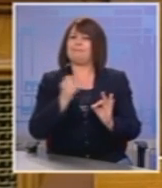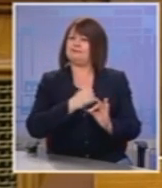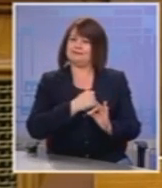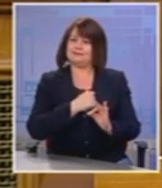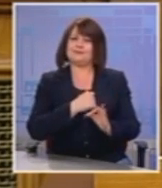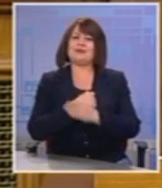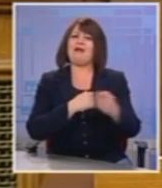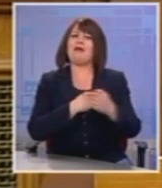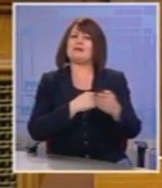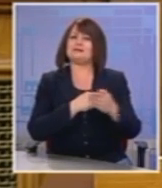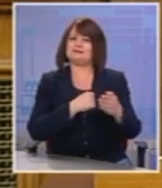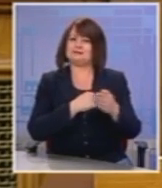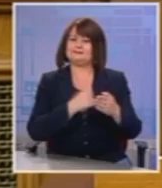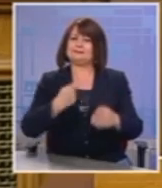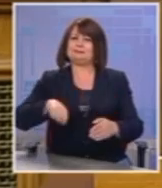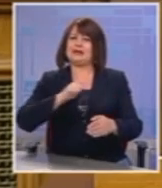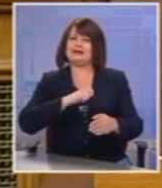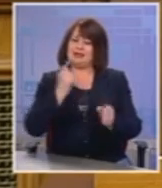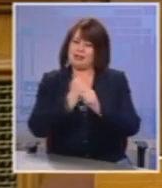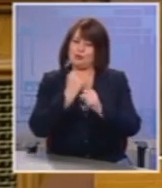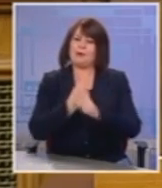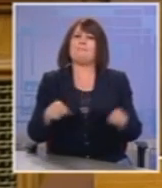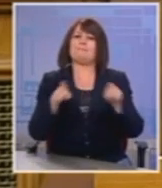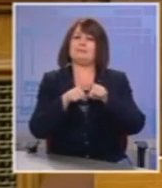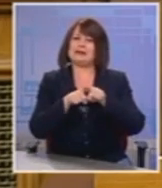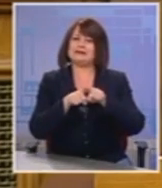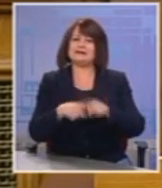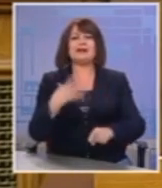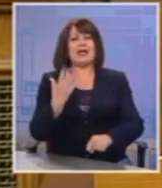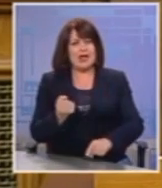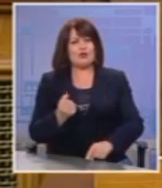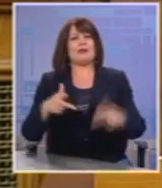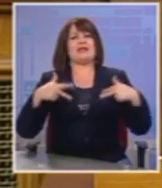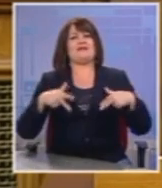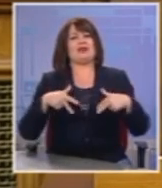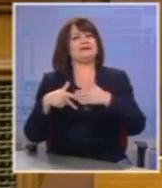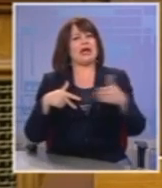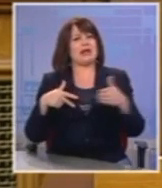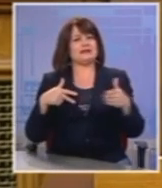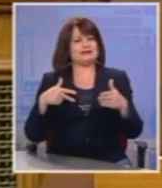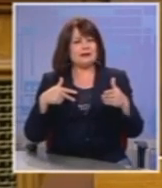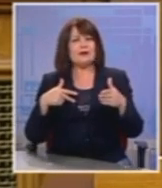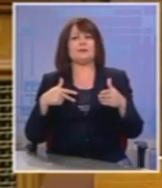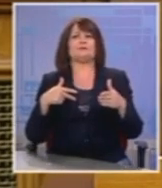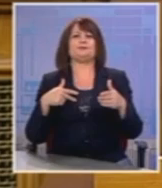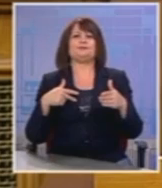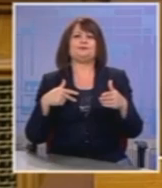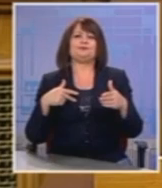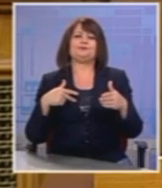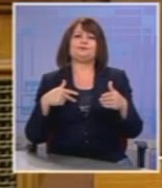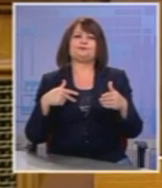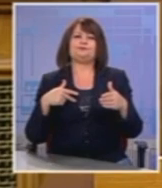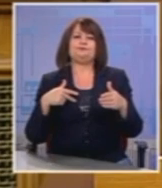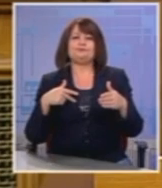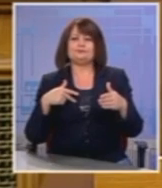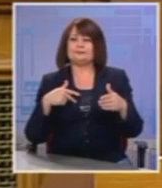ότι αριστερά η ισπανία θα δουλέψει μαζί για να έχουμε μία κυβέρνηση της αριστεράς μία κυβέρνηση η οποία θα